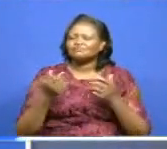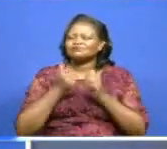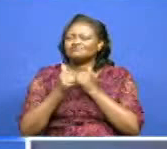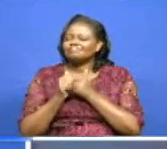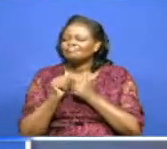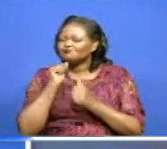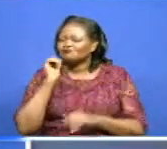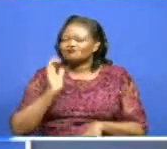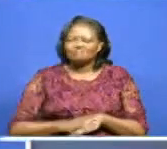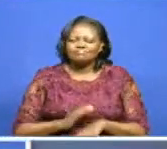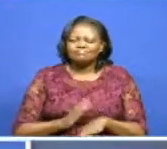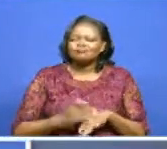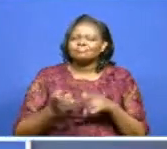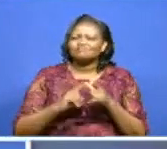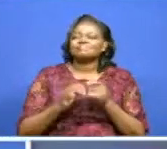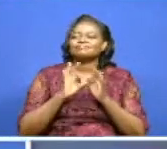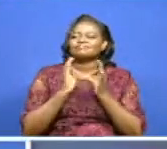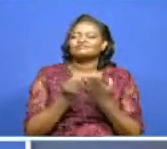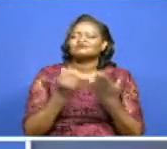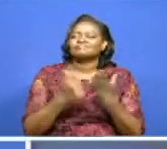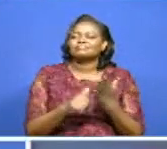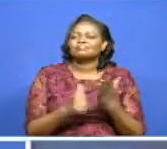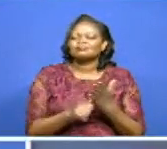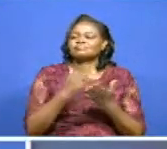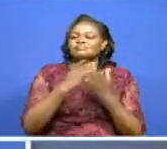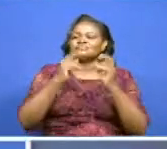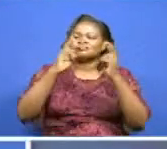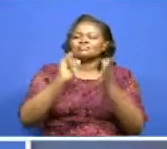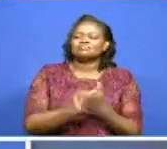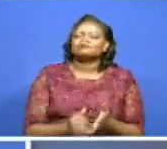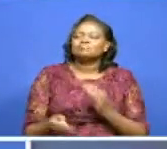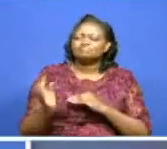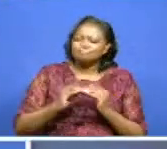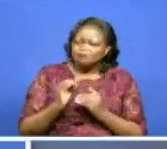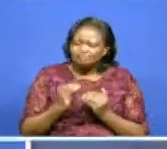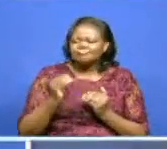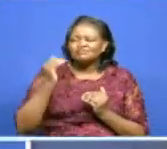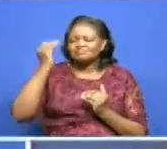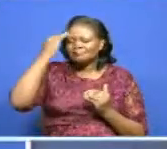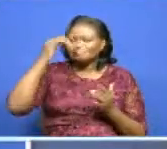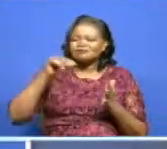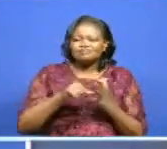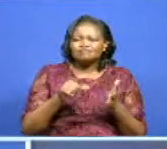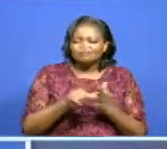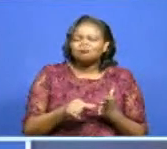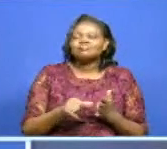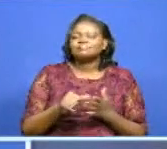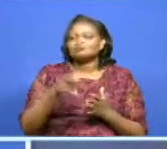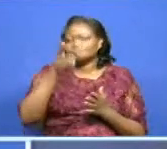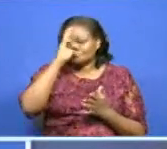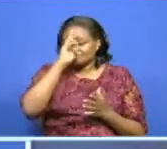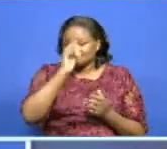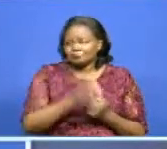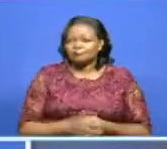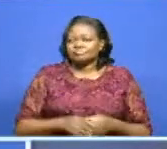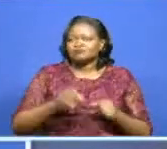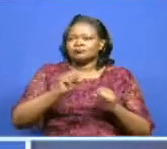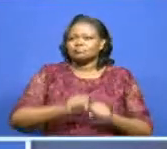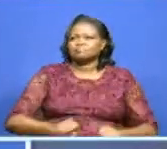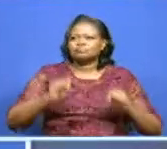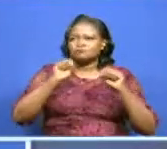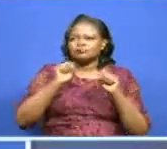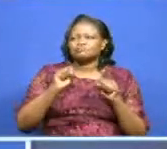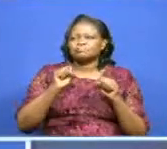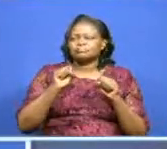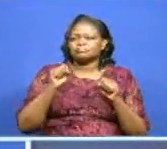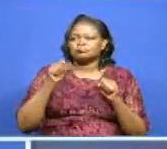na familia kama baadhi ya masuala yanayochangia matatizo ya kiakili. Sergeant Moses Kimenchu, ambaye alikuwa mraibu wa mihadarati